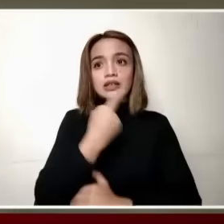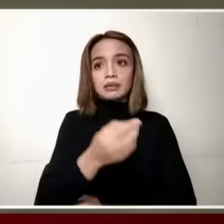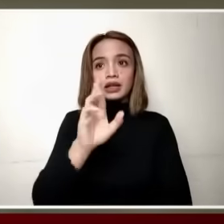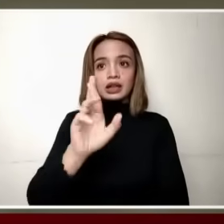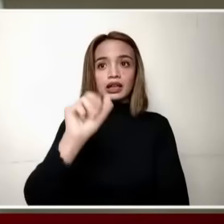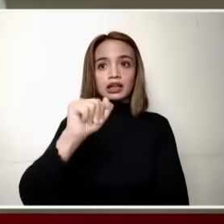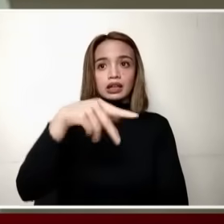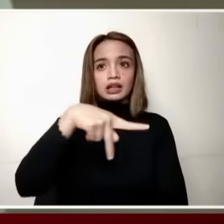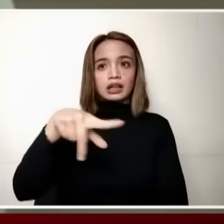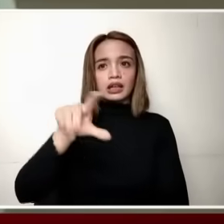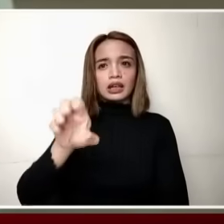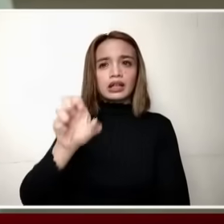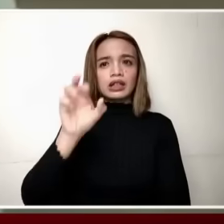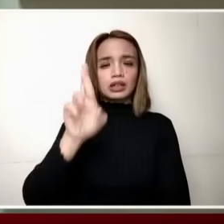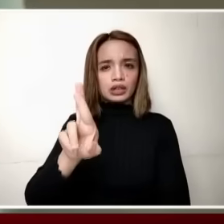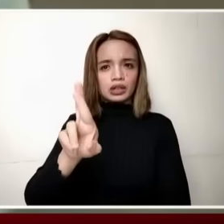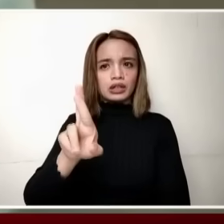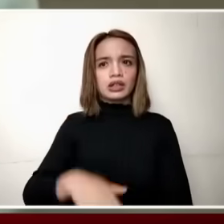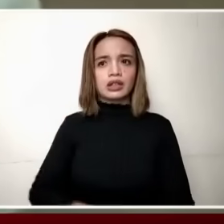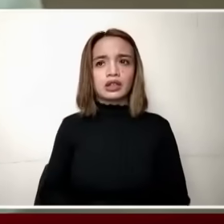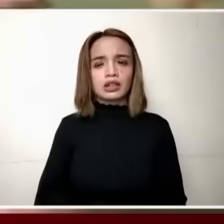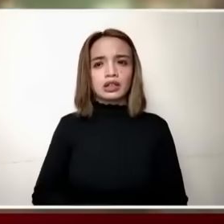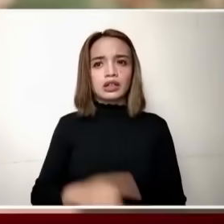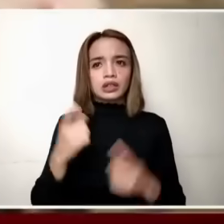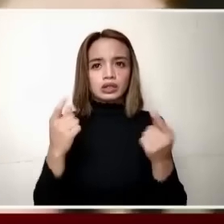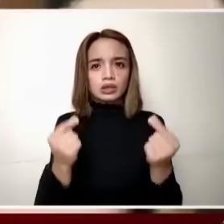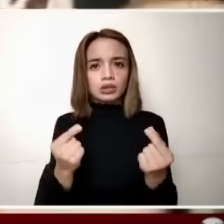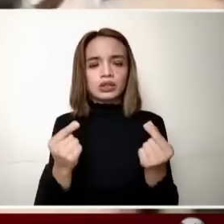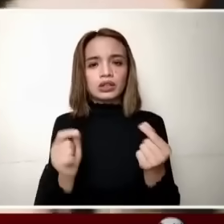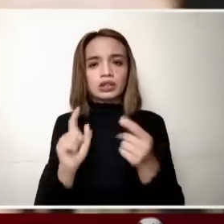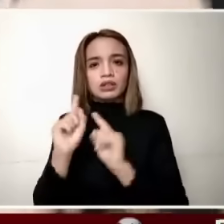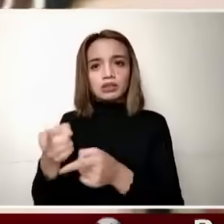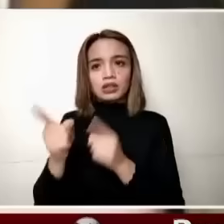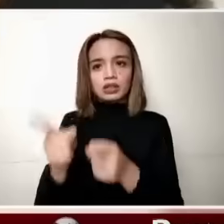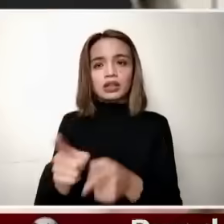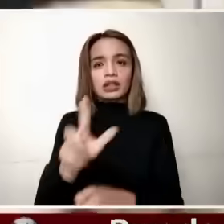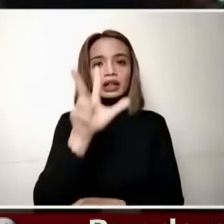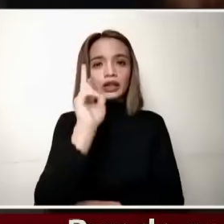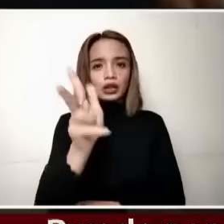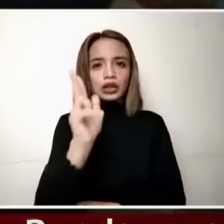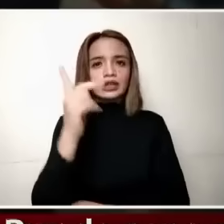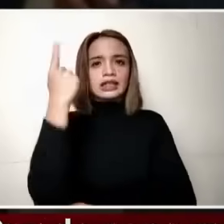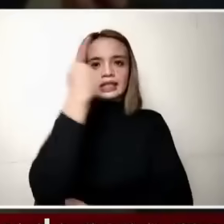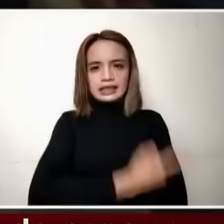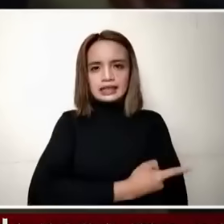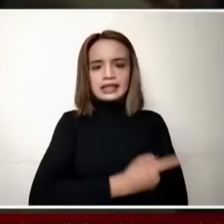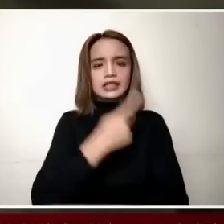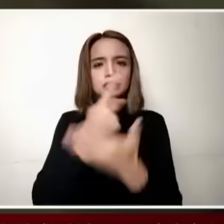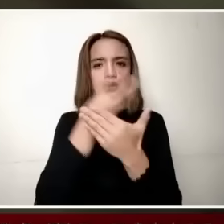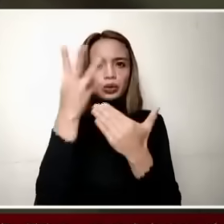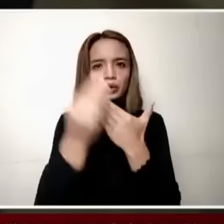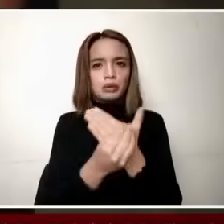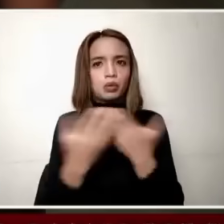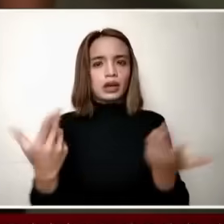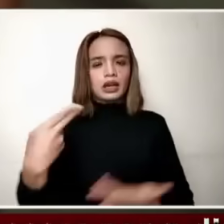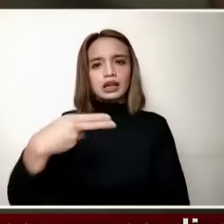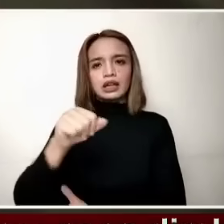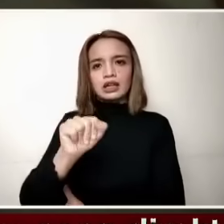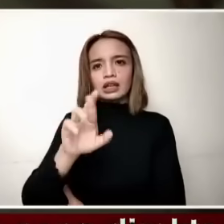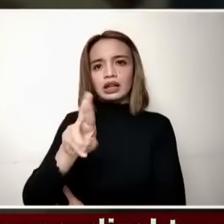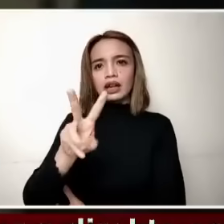Ressa, dadalo ang Nobel Peace Prize winner sa 30 araw na programa sa Harvard Kennedy School sa